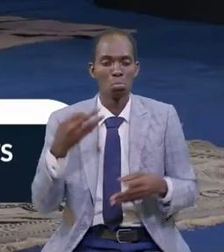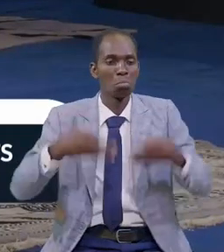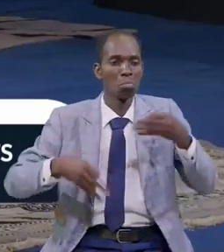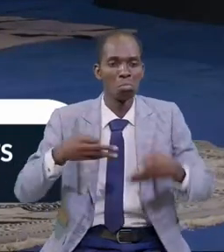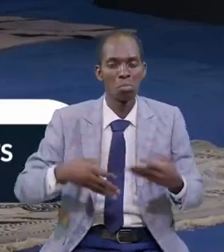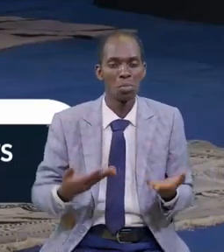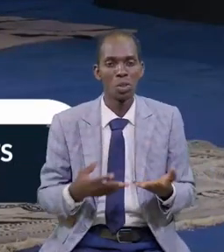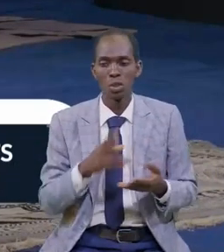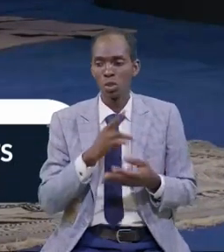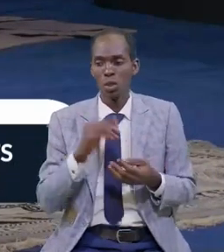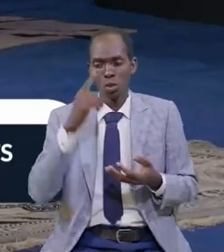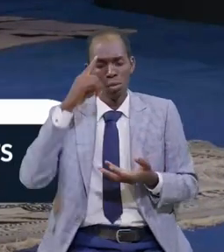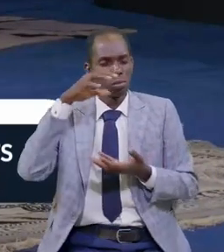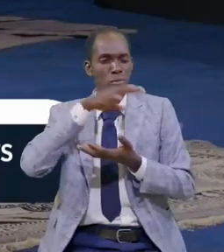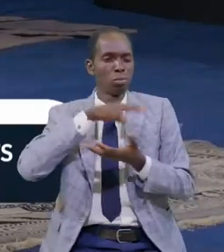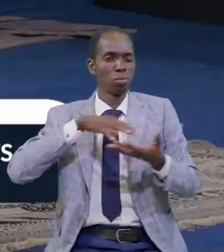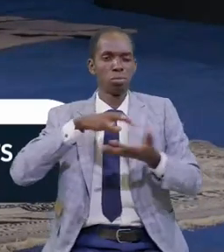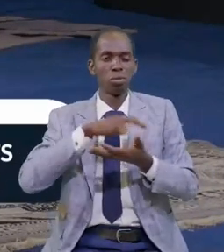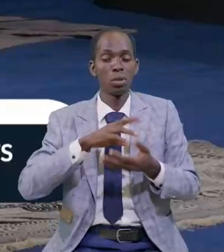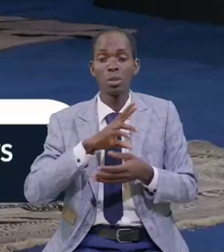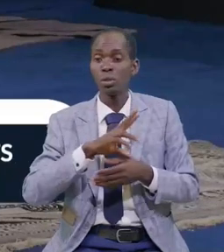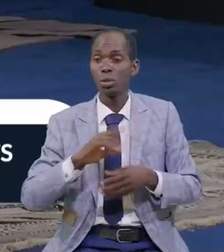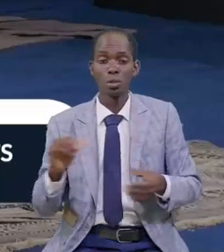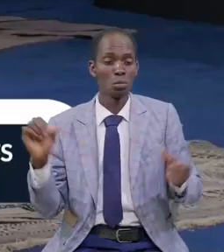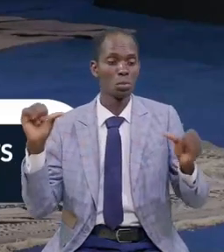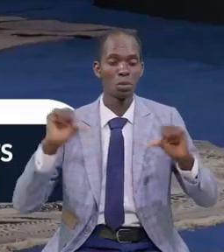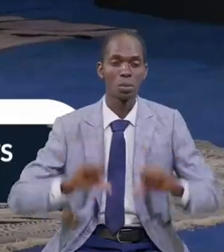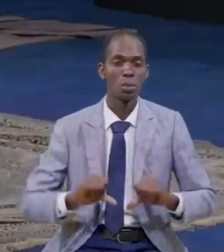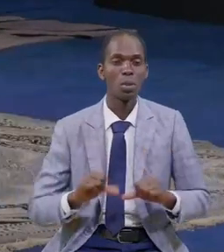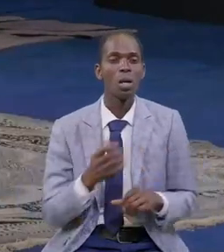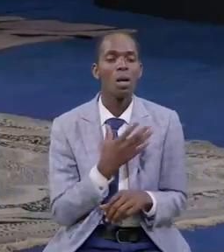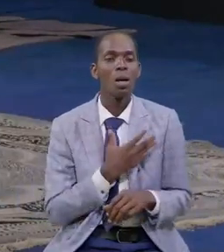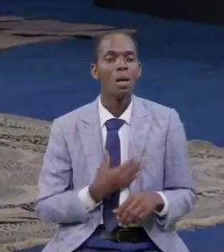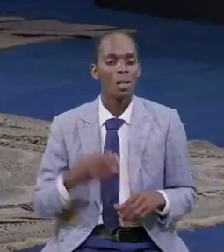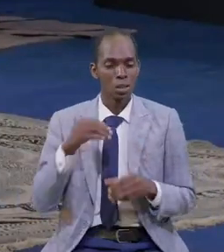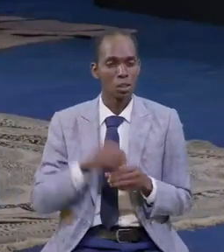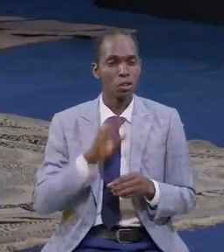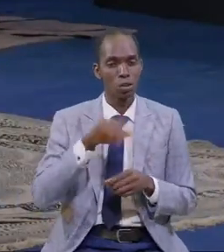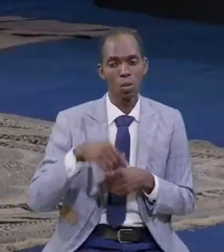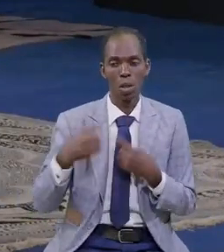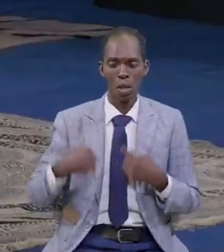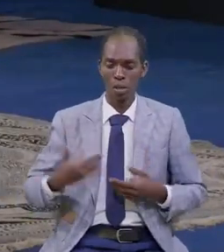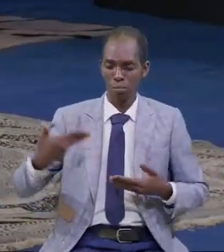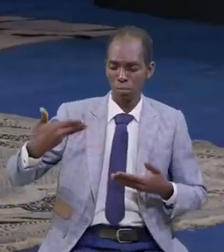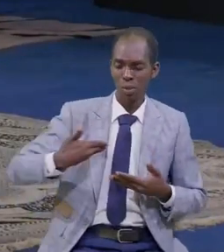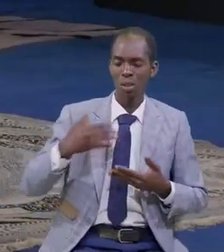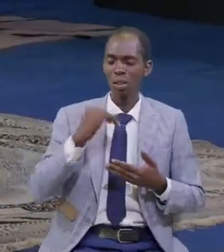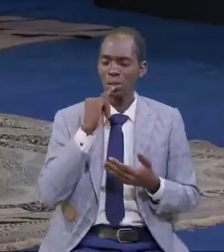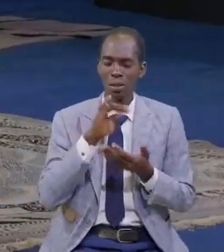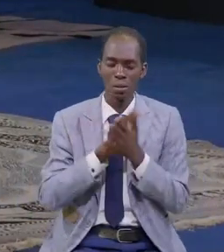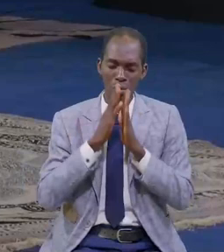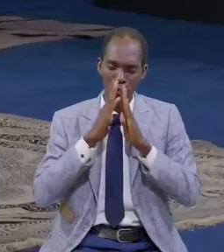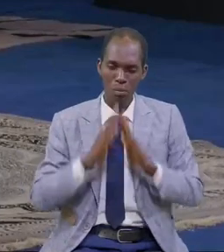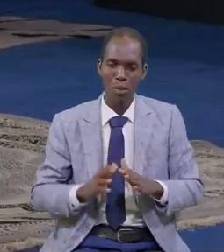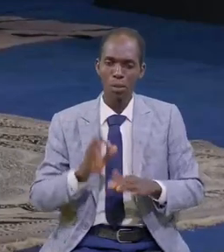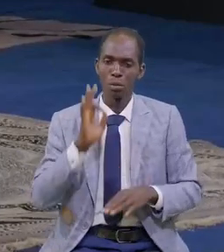nations confusion pas de tumulte pas de dation et dans votre cœur il y a la paix et qui